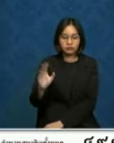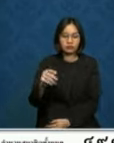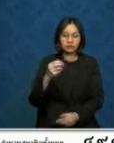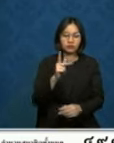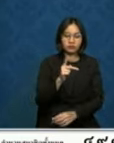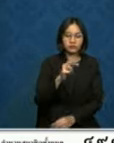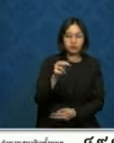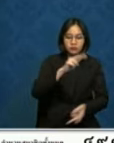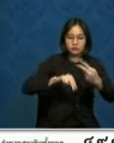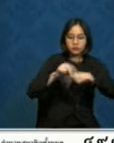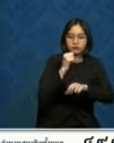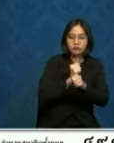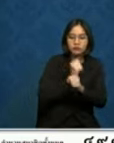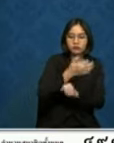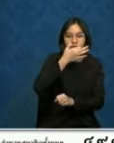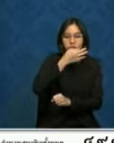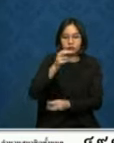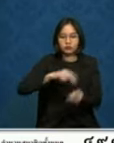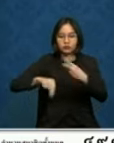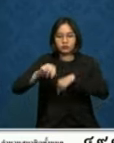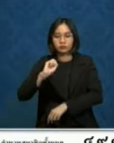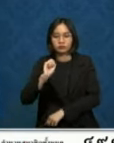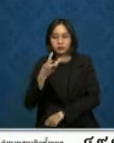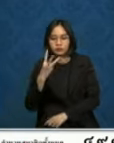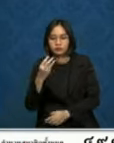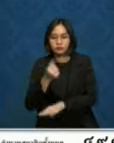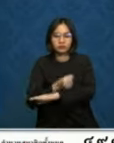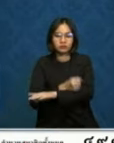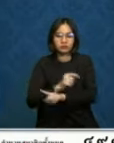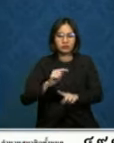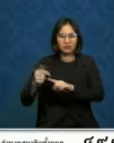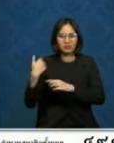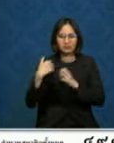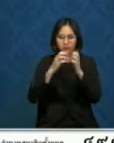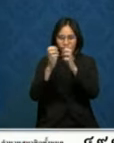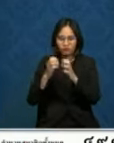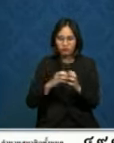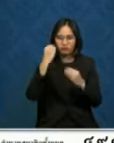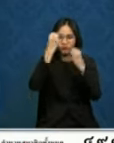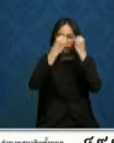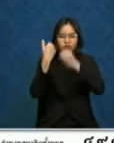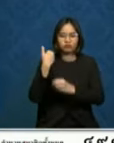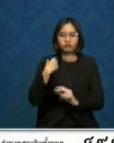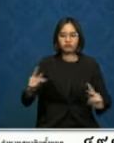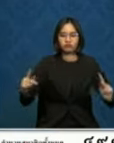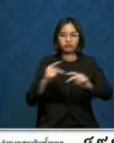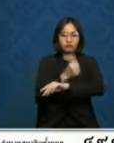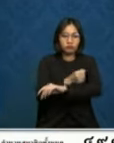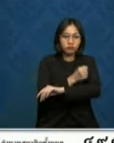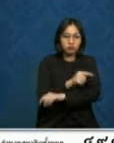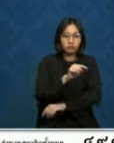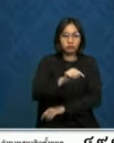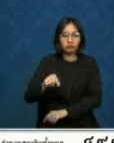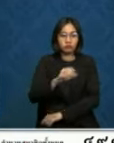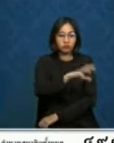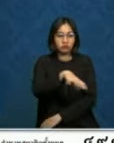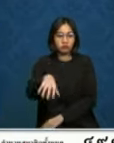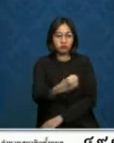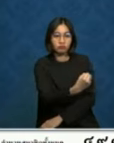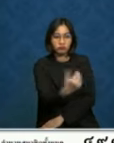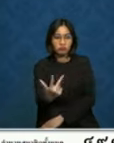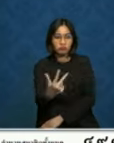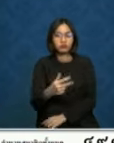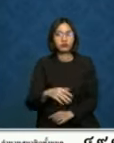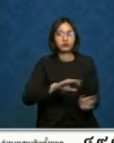านเองก็ดีกรมสวัสดิการและคุ้มครองแรงงานเองก็ดีก็ยังมีกันมั่วไปหมดเลยค่ะท่านประธานแค่กระทรวงแรงงานก็ปาไป3หน่วยรับงบละหรือมาดูอีกโครง